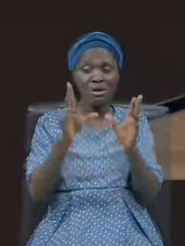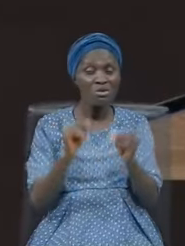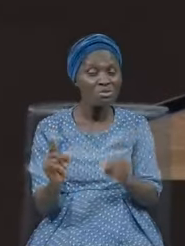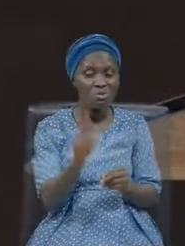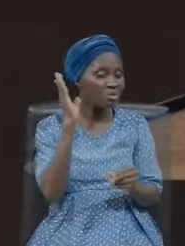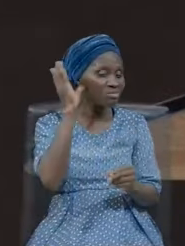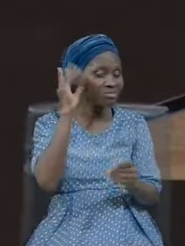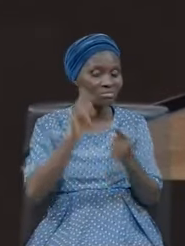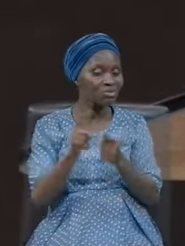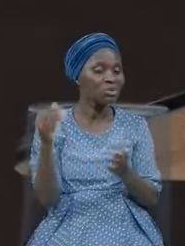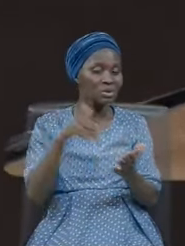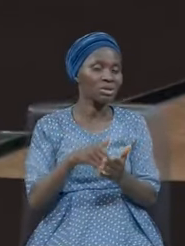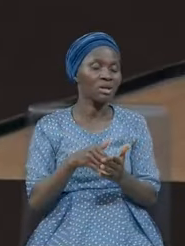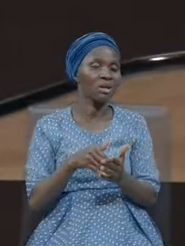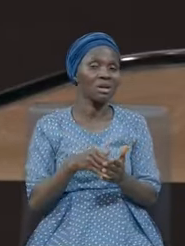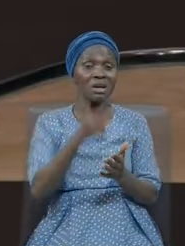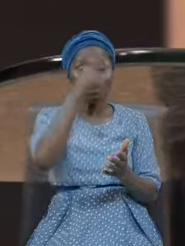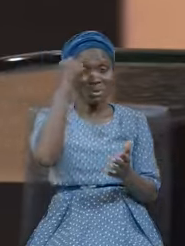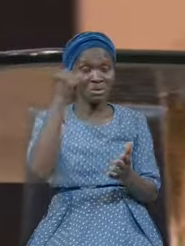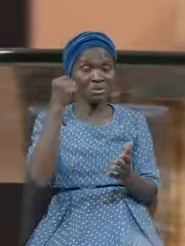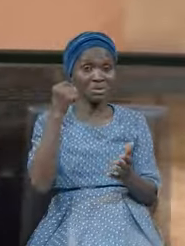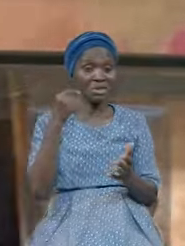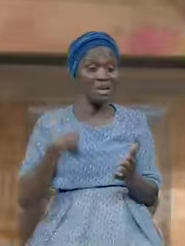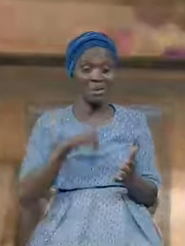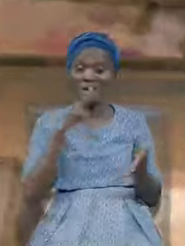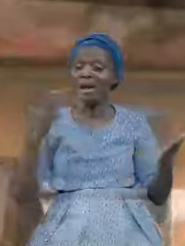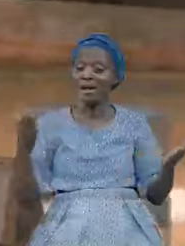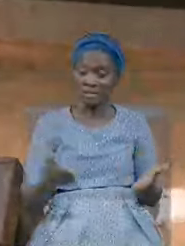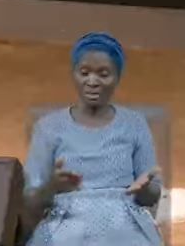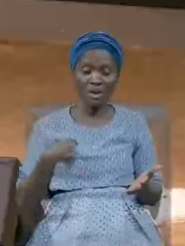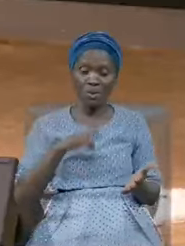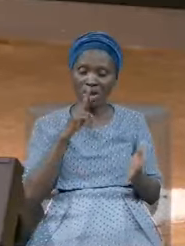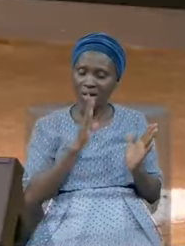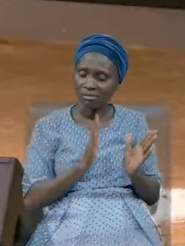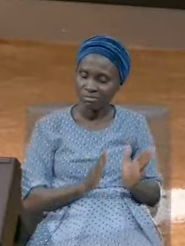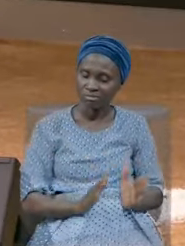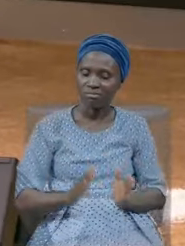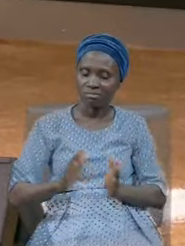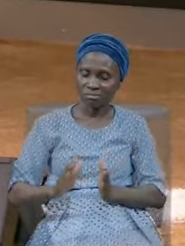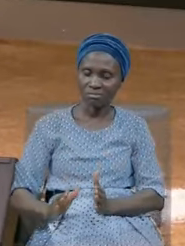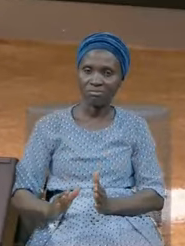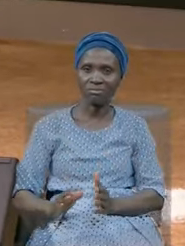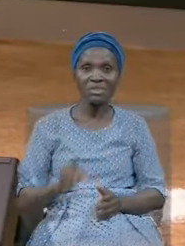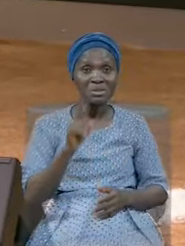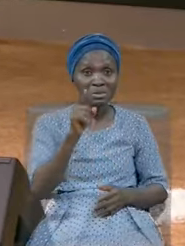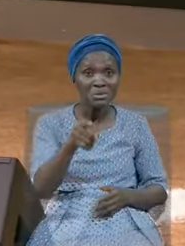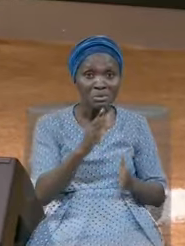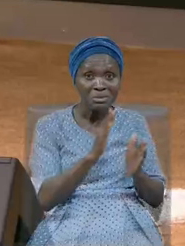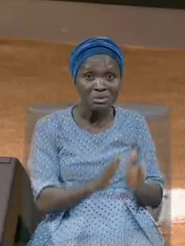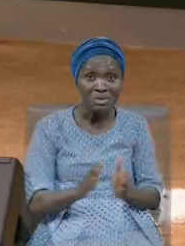va vous écouter parce que il y a personne qui puisse vous écouter parce que nous voici nous sommes marié